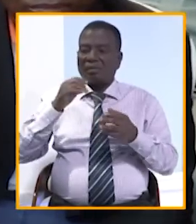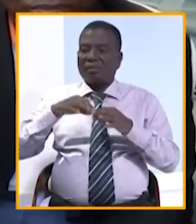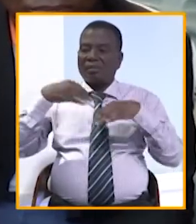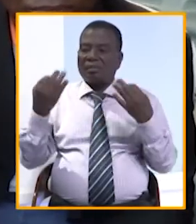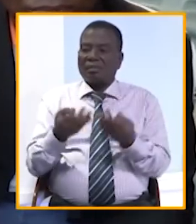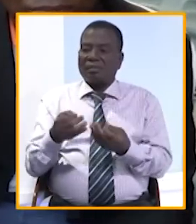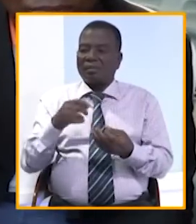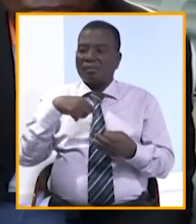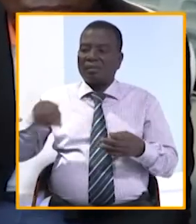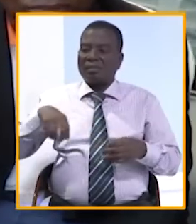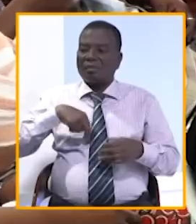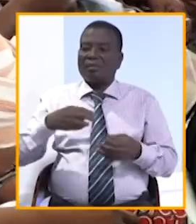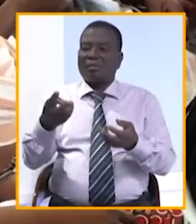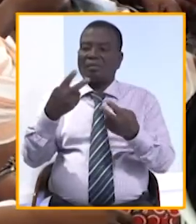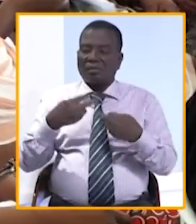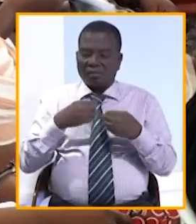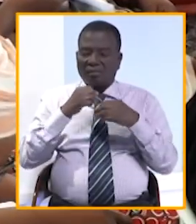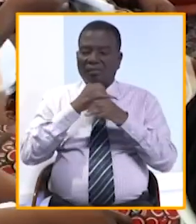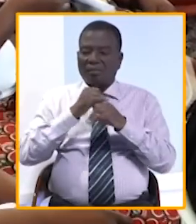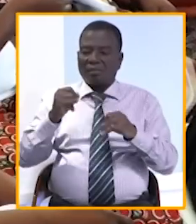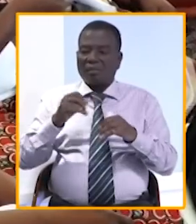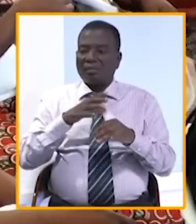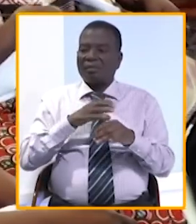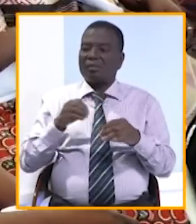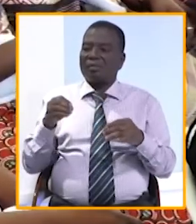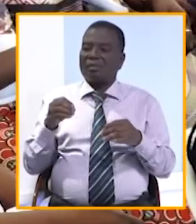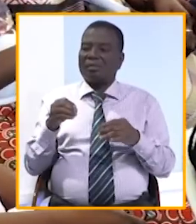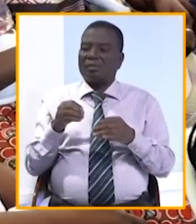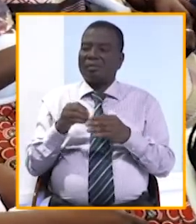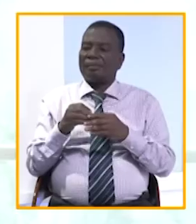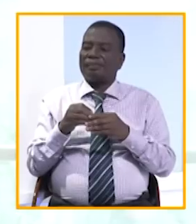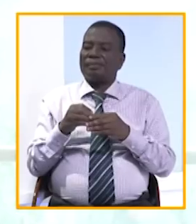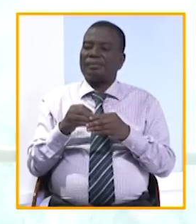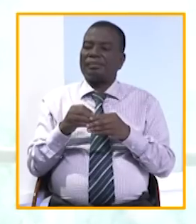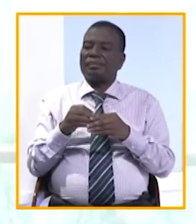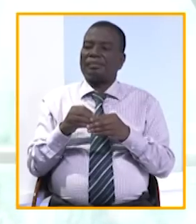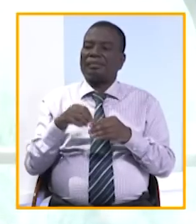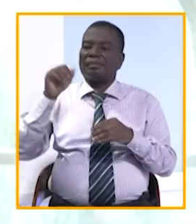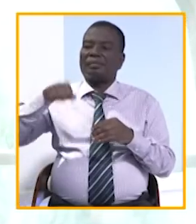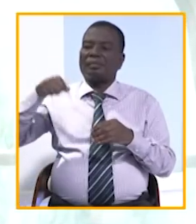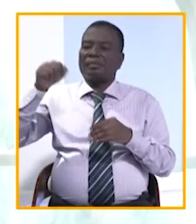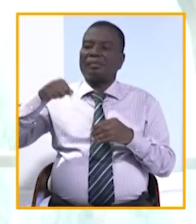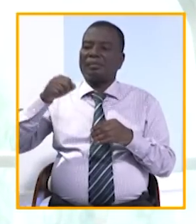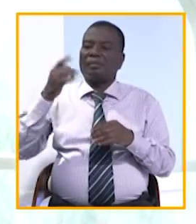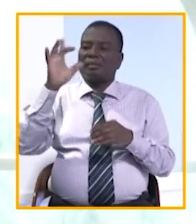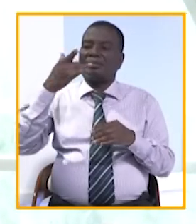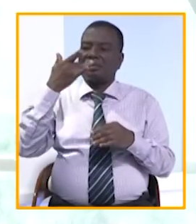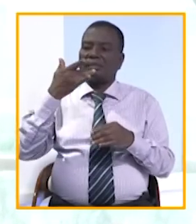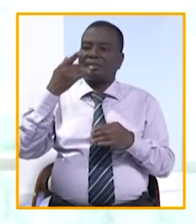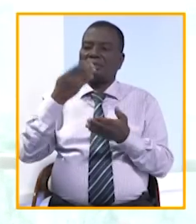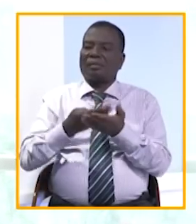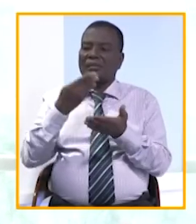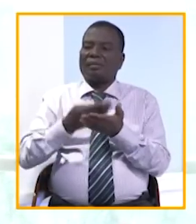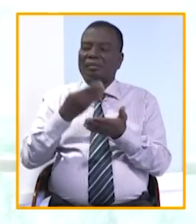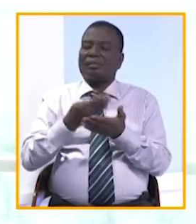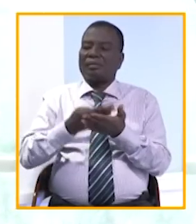familles que vous mettez à l'abri du besoin et des jeunes que vous sortez de l'oisiveté. Oui, grâce au fonds